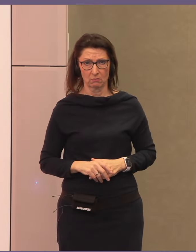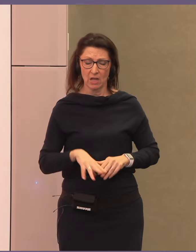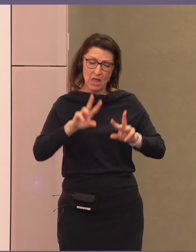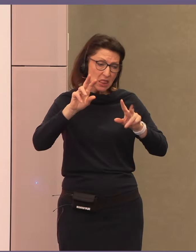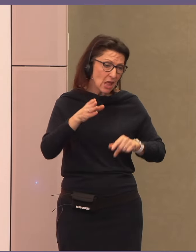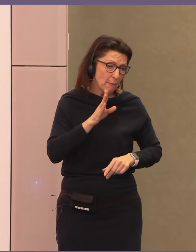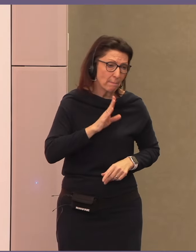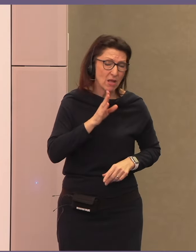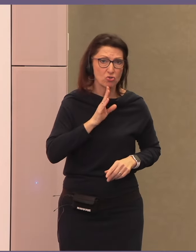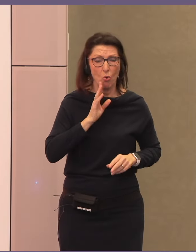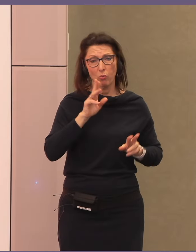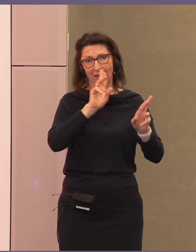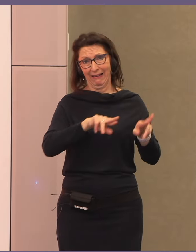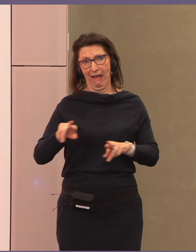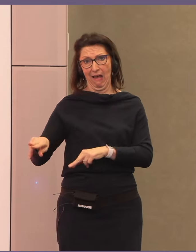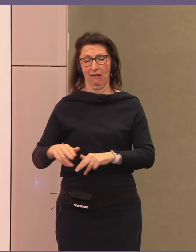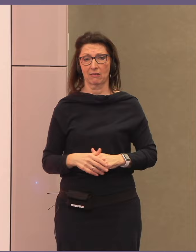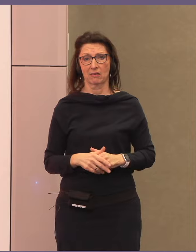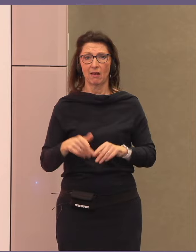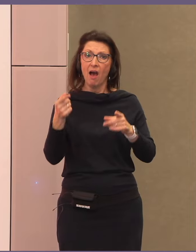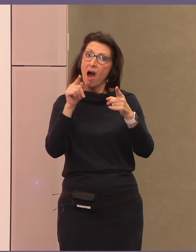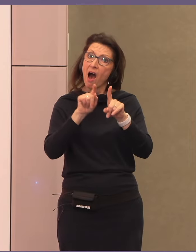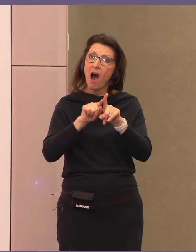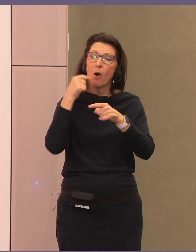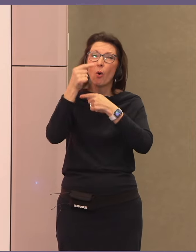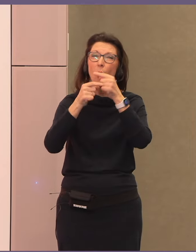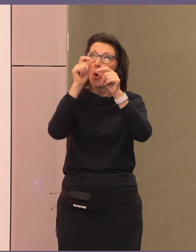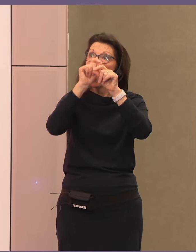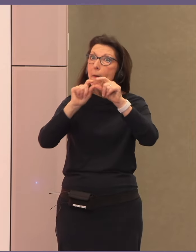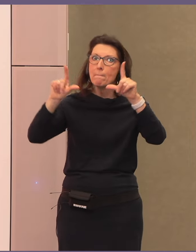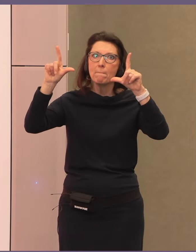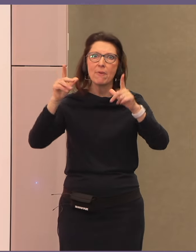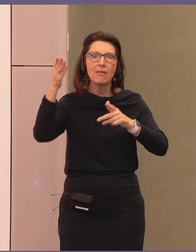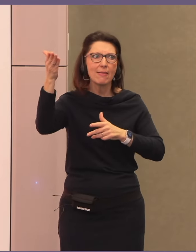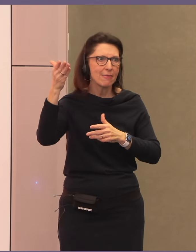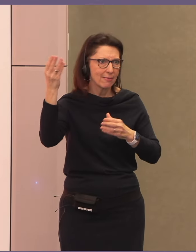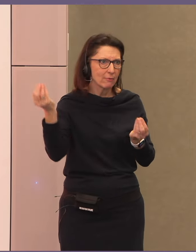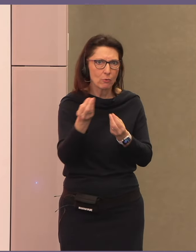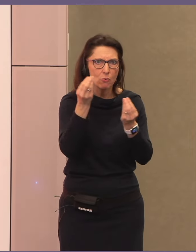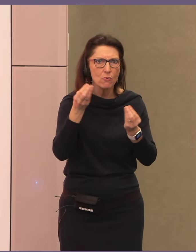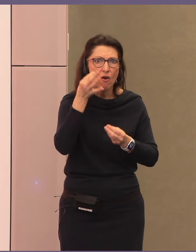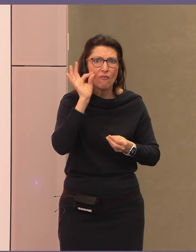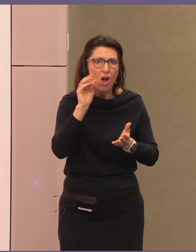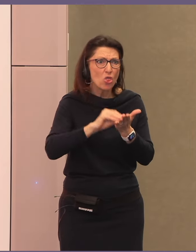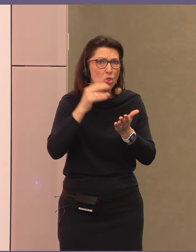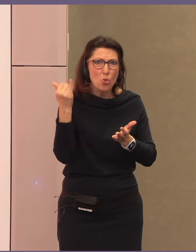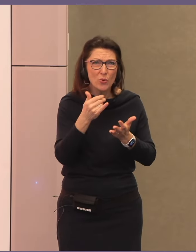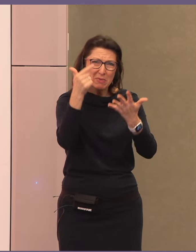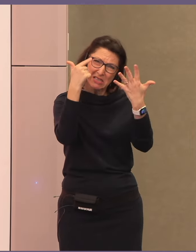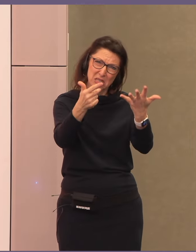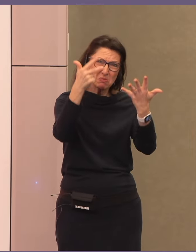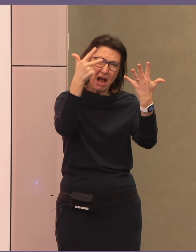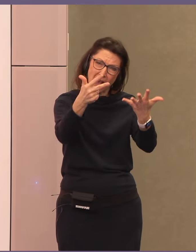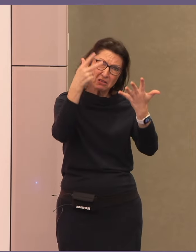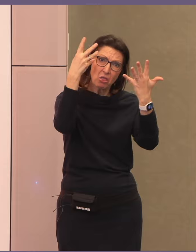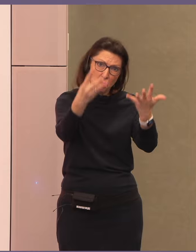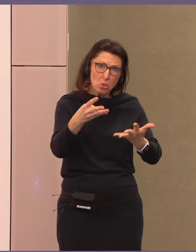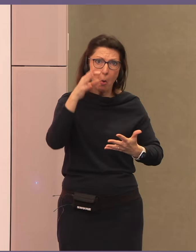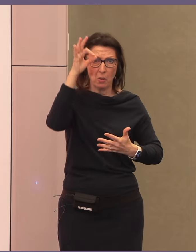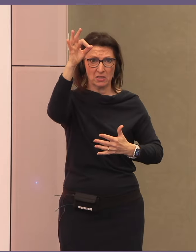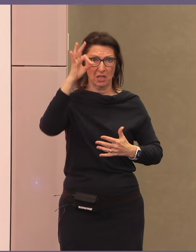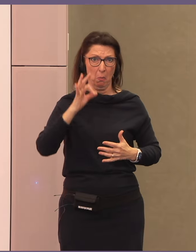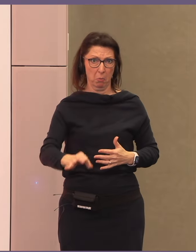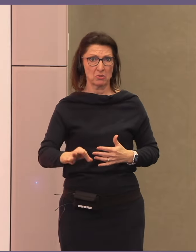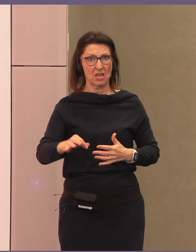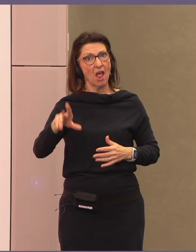gerecht sind. Auch daraus zu denken, dass die Rollenbilder ja dazu sorgen, dass die Frauen noch immer 70, 80, 90 Prozent der Care